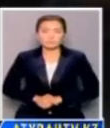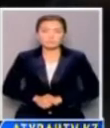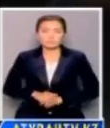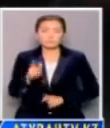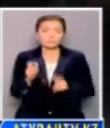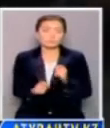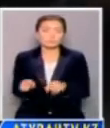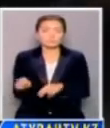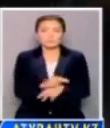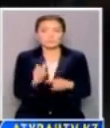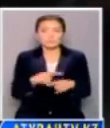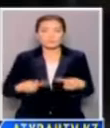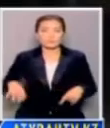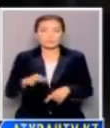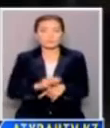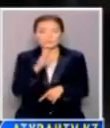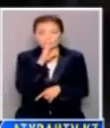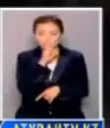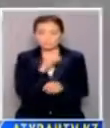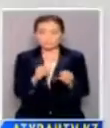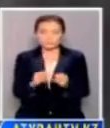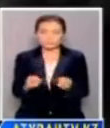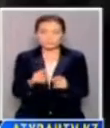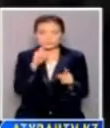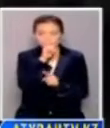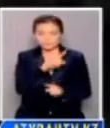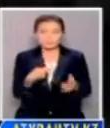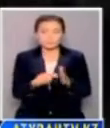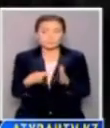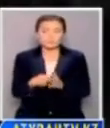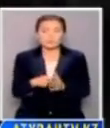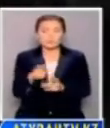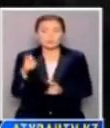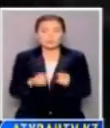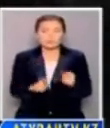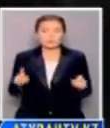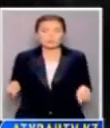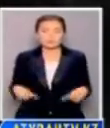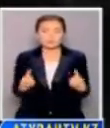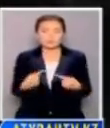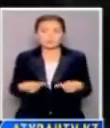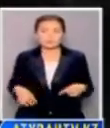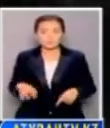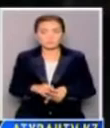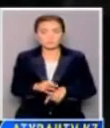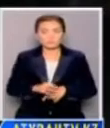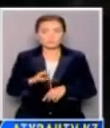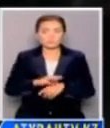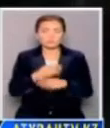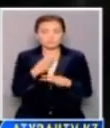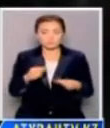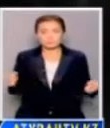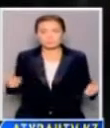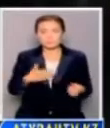Кобылье молоко лечит многие заболевания. Оно является особенно питательным напитком, предотвращающим некоторые злокачественные